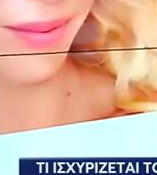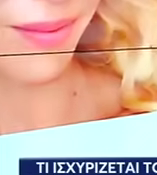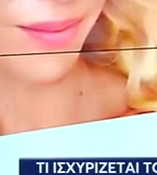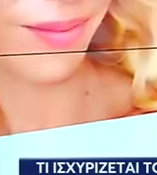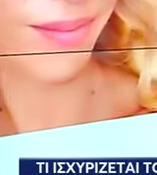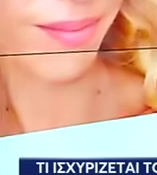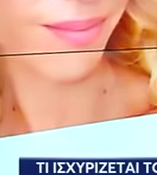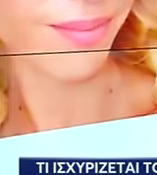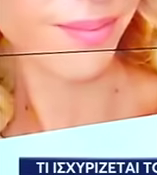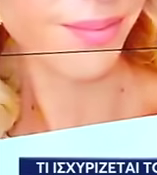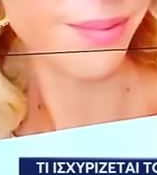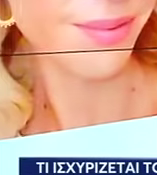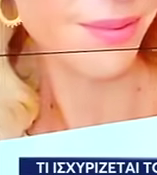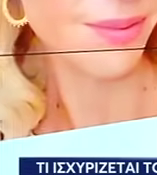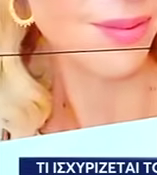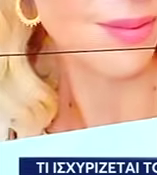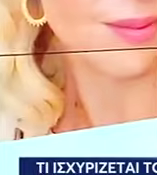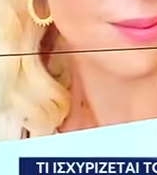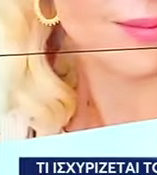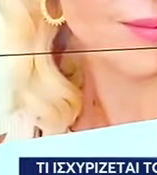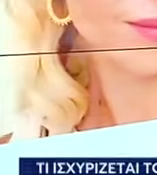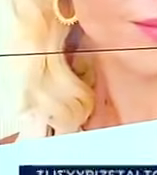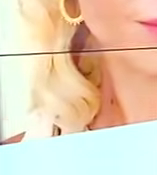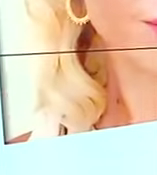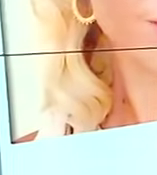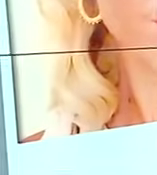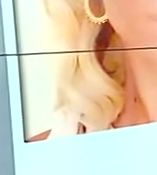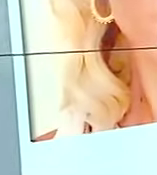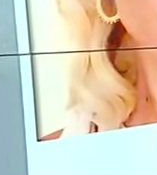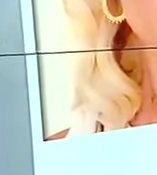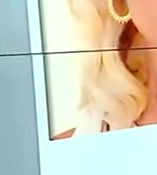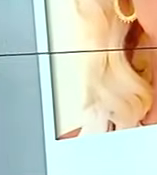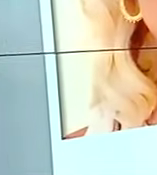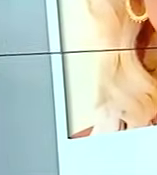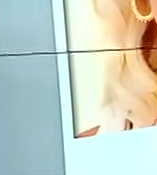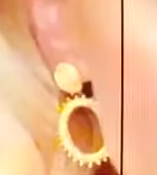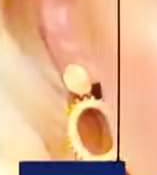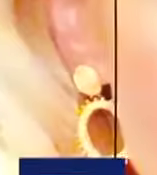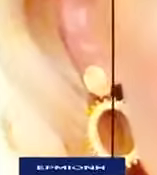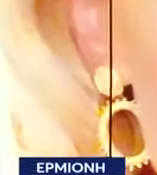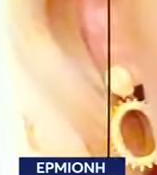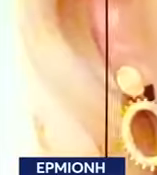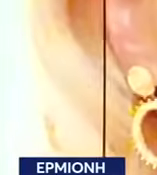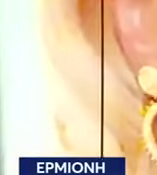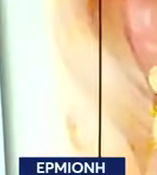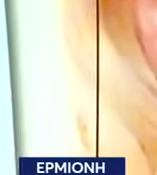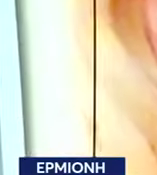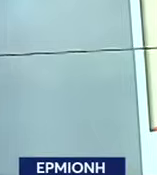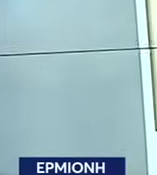Και ακούσατε ότι το περιβάλλον της κυρίας Πολυζογοπούλου μιλάει για παγίδες που τις έστησαν. Πολύ